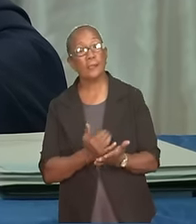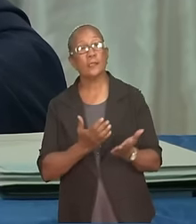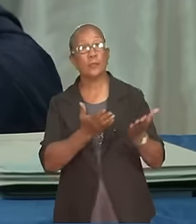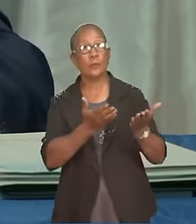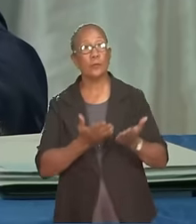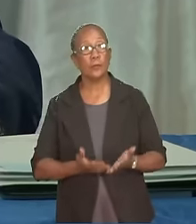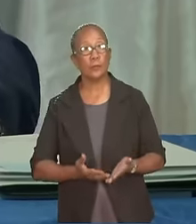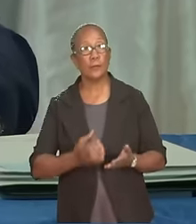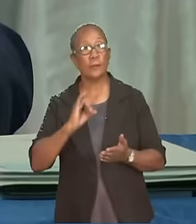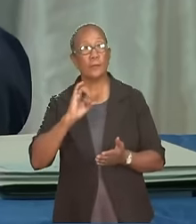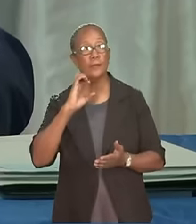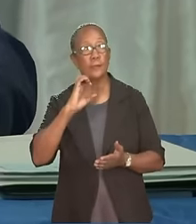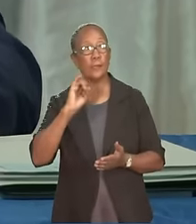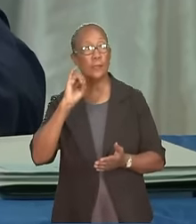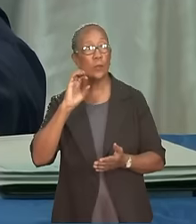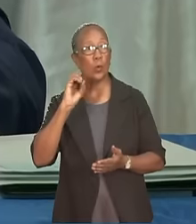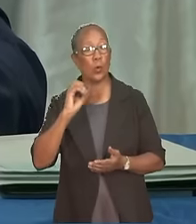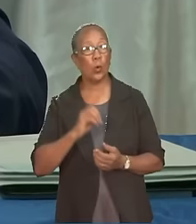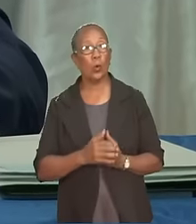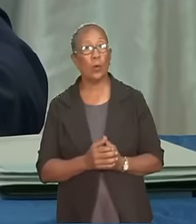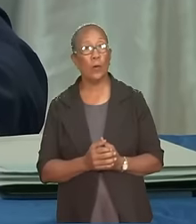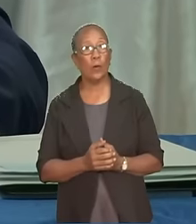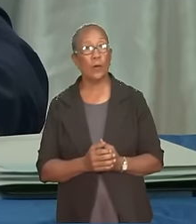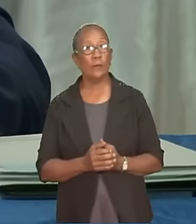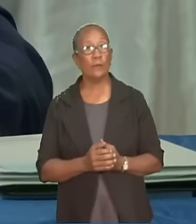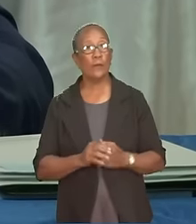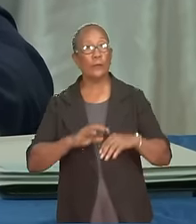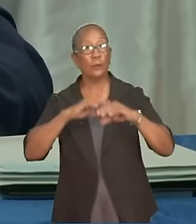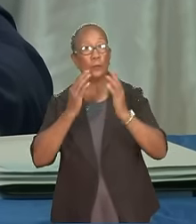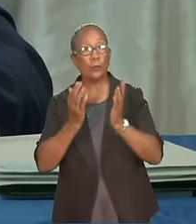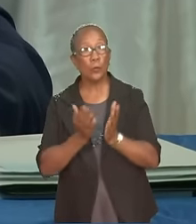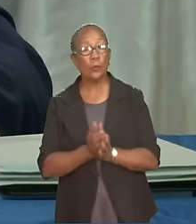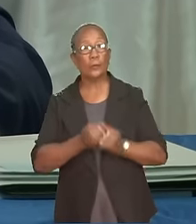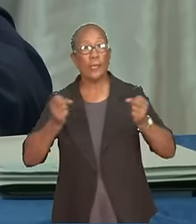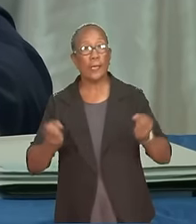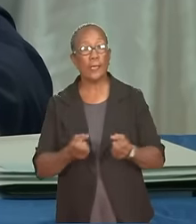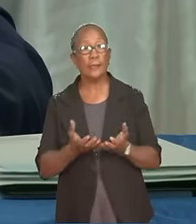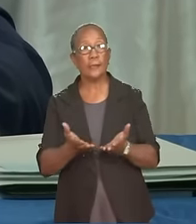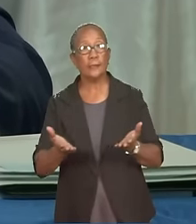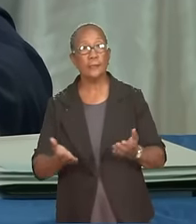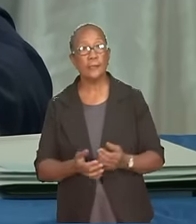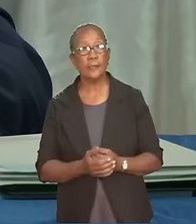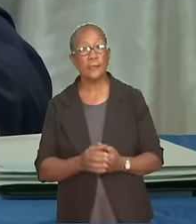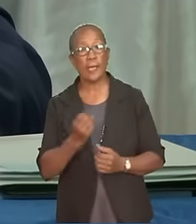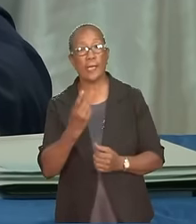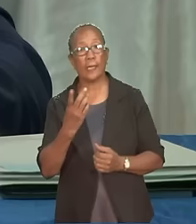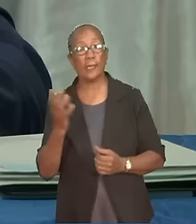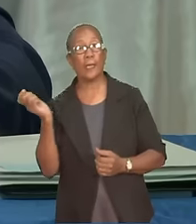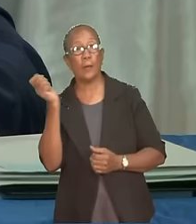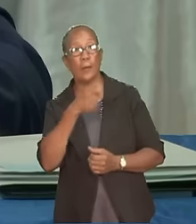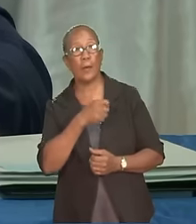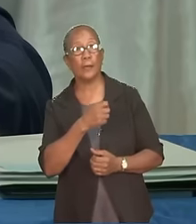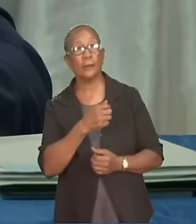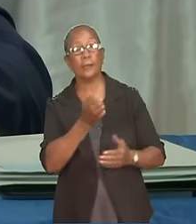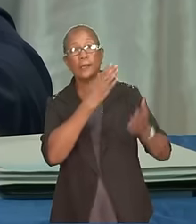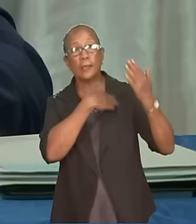CEO van Total Energies, en hij is enkele maanden geleden geweest,